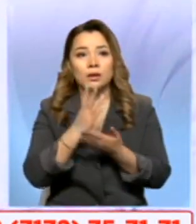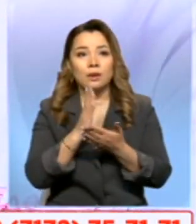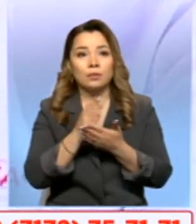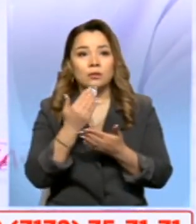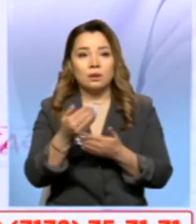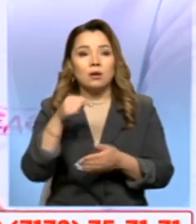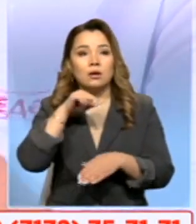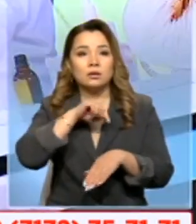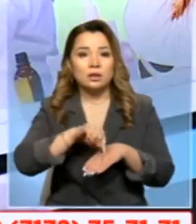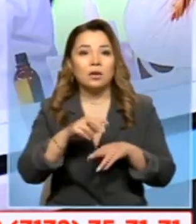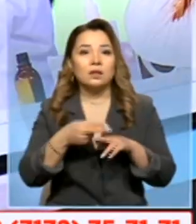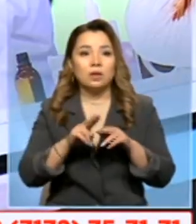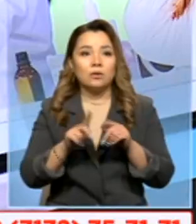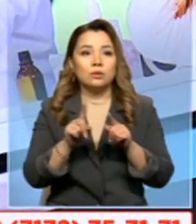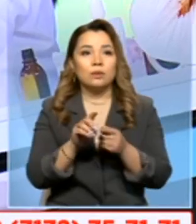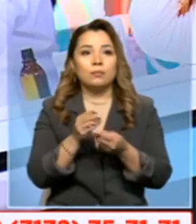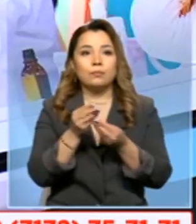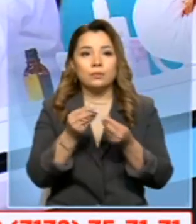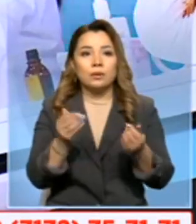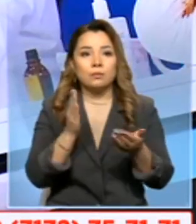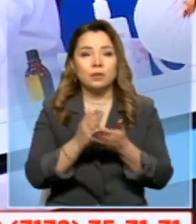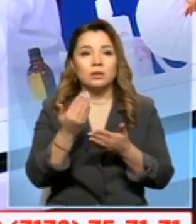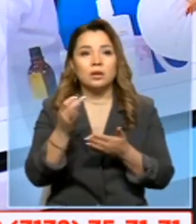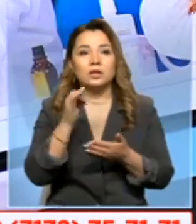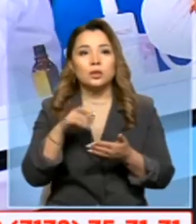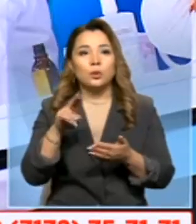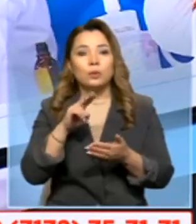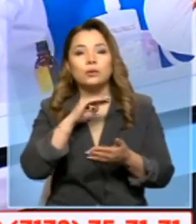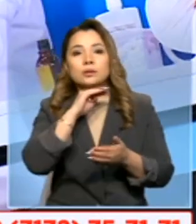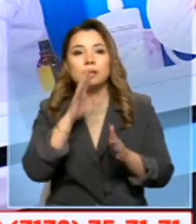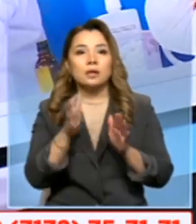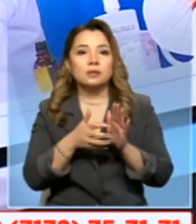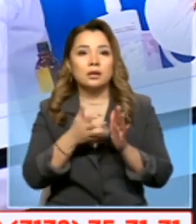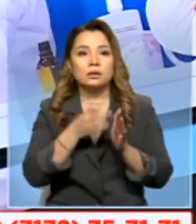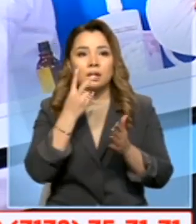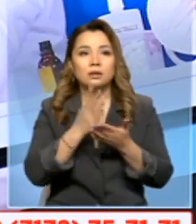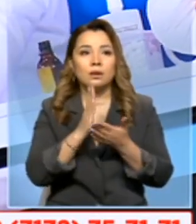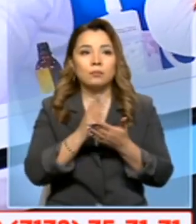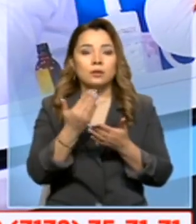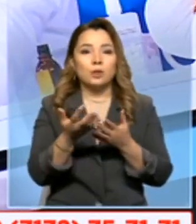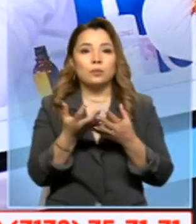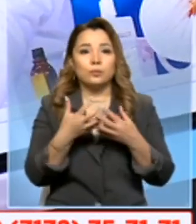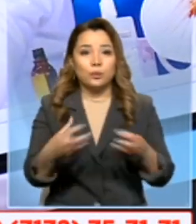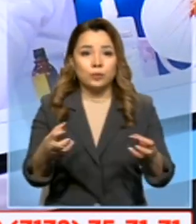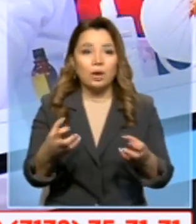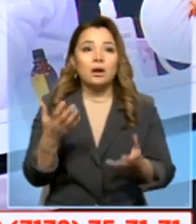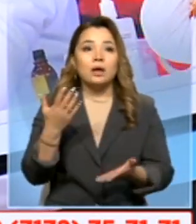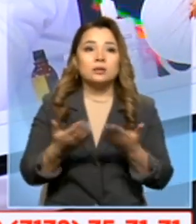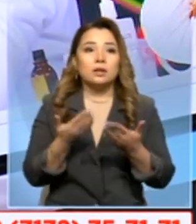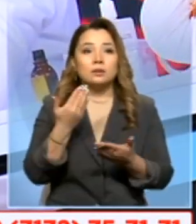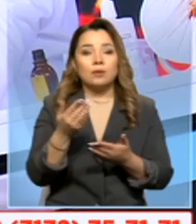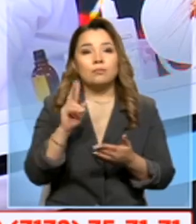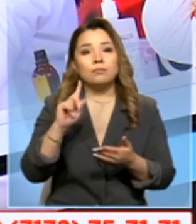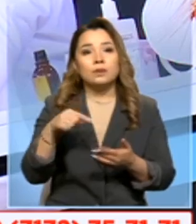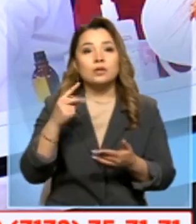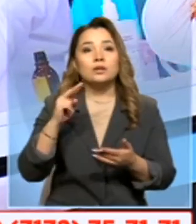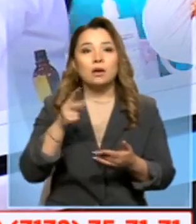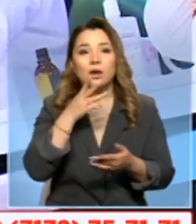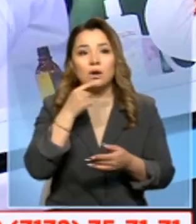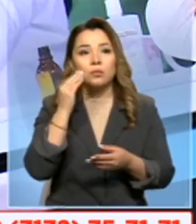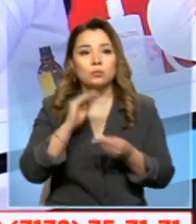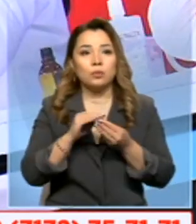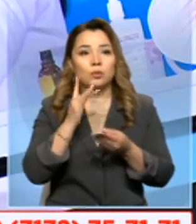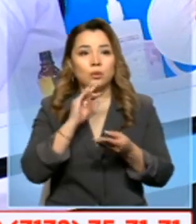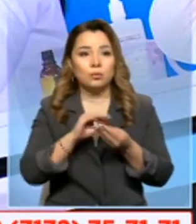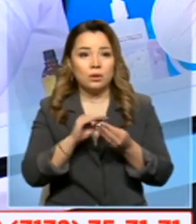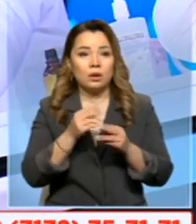онда ағзада ізі де қалмайды. Ағзада йодтың тапшылығының белгілері болады. Егер сізде 1-2 сағаттан кейін түрі